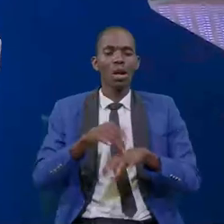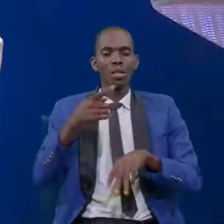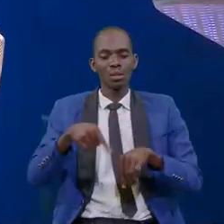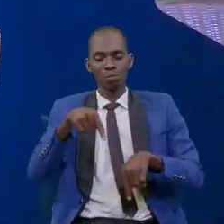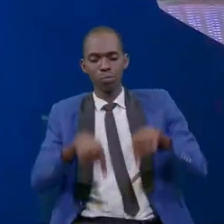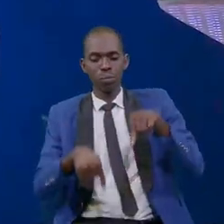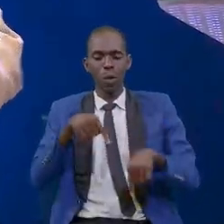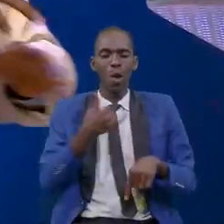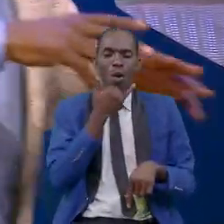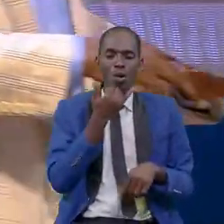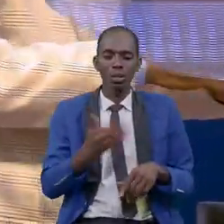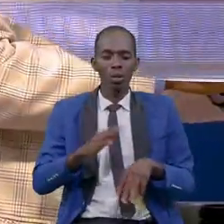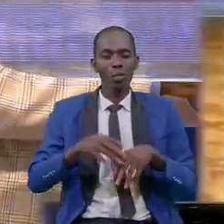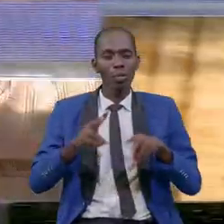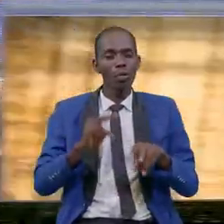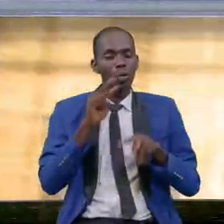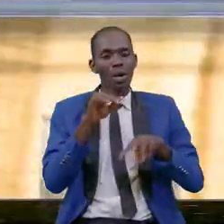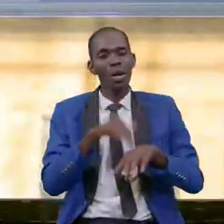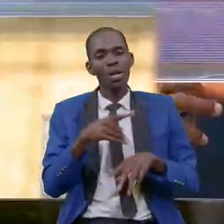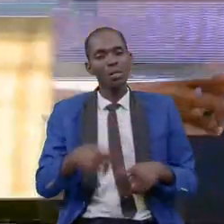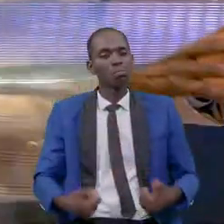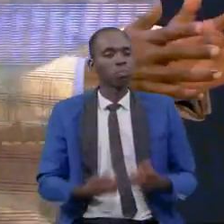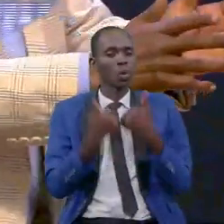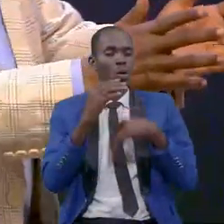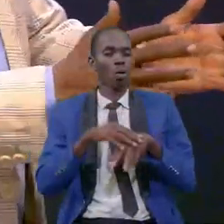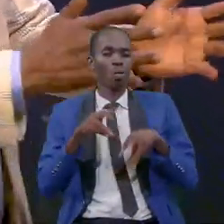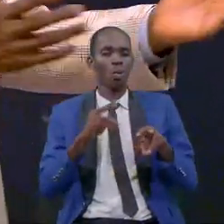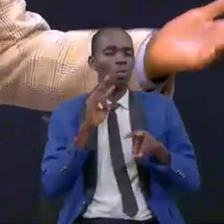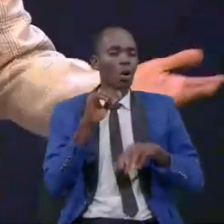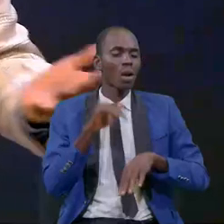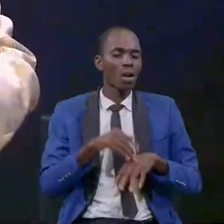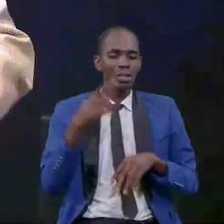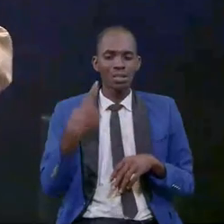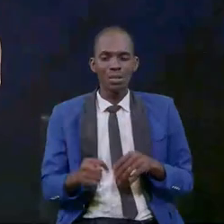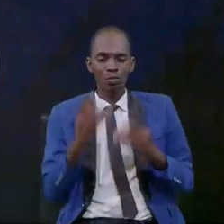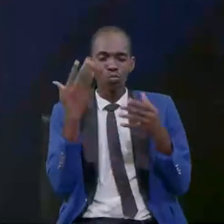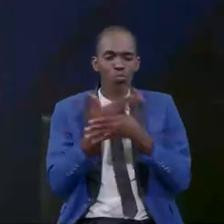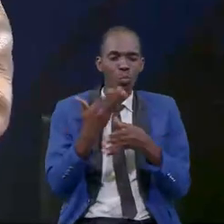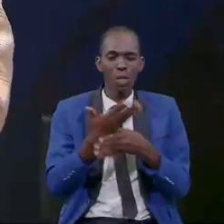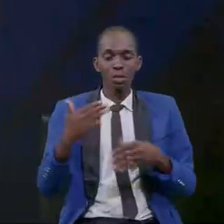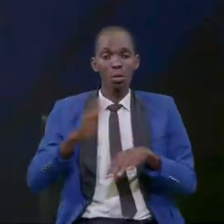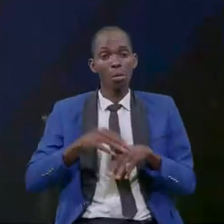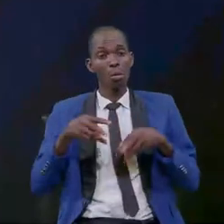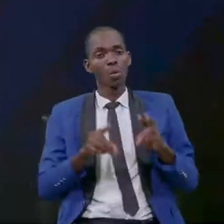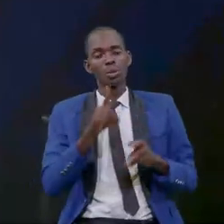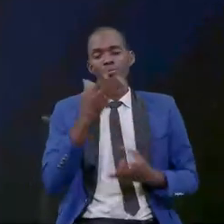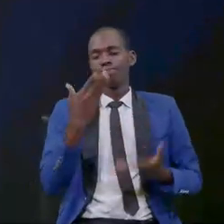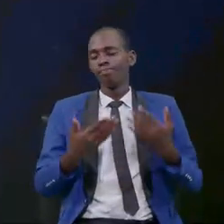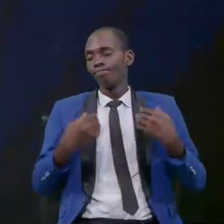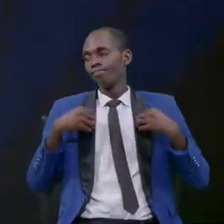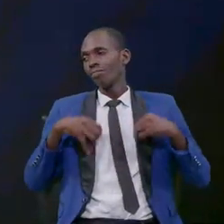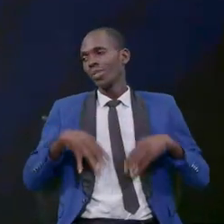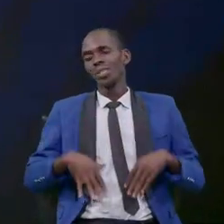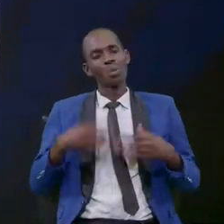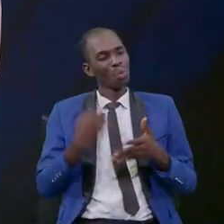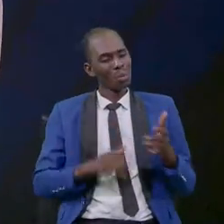Si vous voyez les ronces, les épines sur la voie, les défis sur la voie, si vous voyez les dérangements sur la voie, vous pourrez